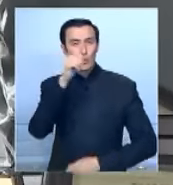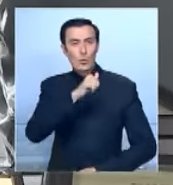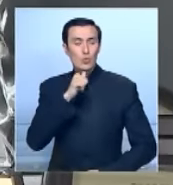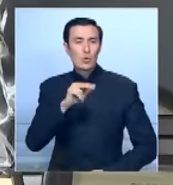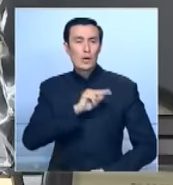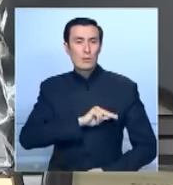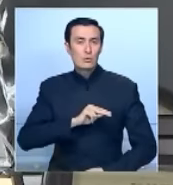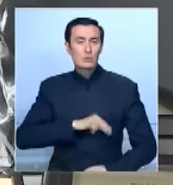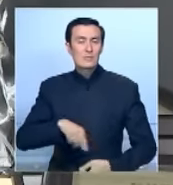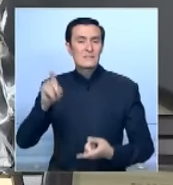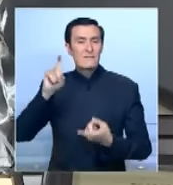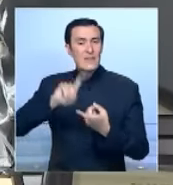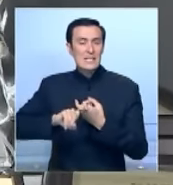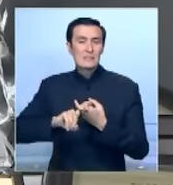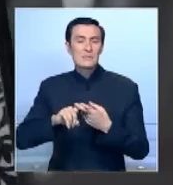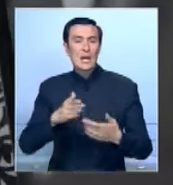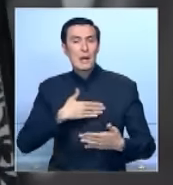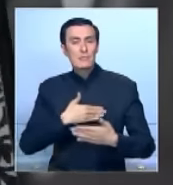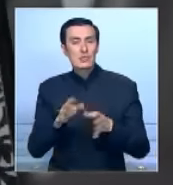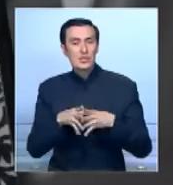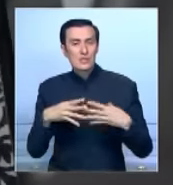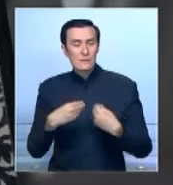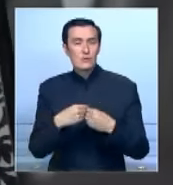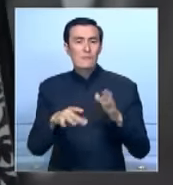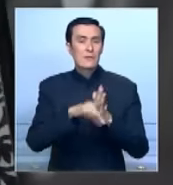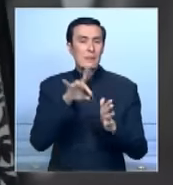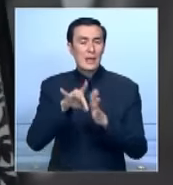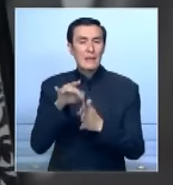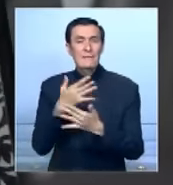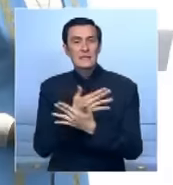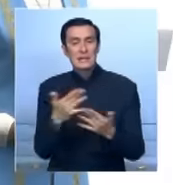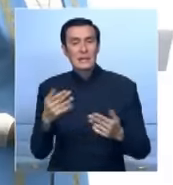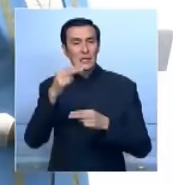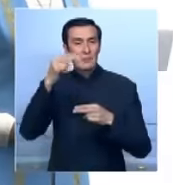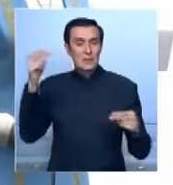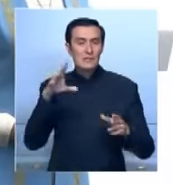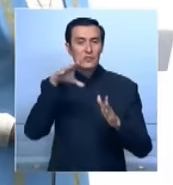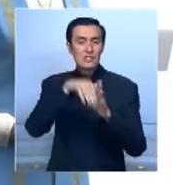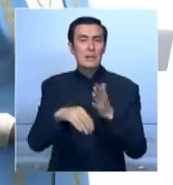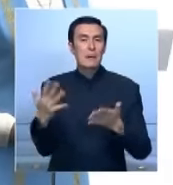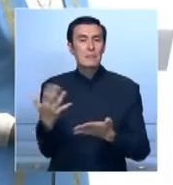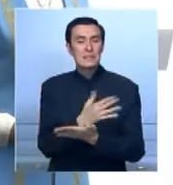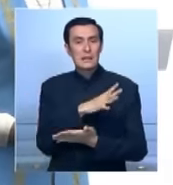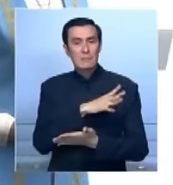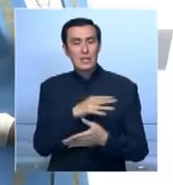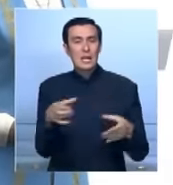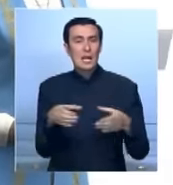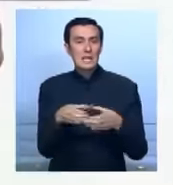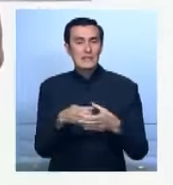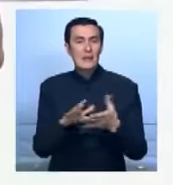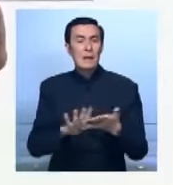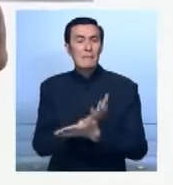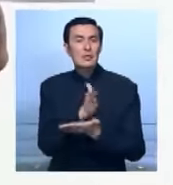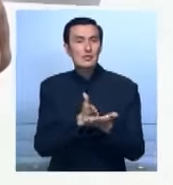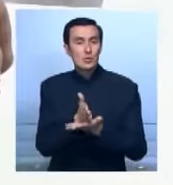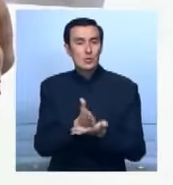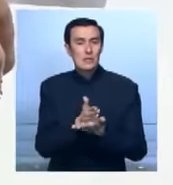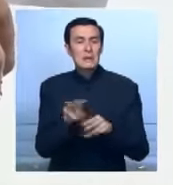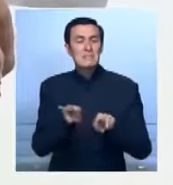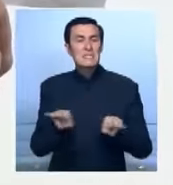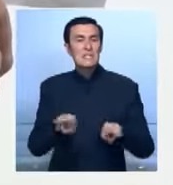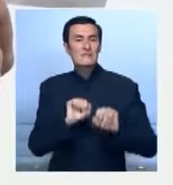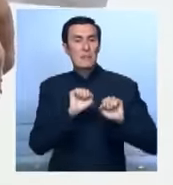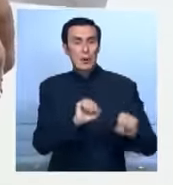сотрудников отделов по связям с общественностью выбирали в нескольких номинациях. В числе победителей оказался коллектив пресс-службы